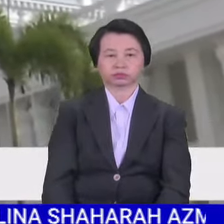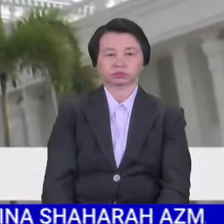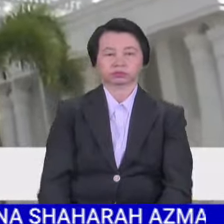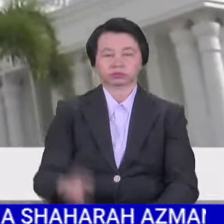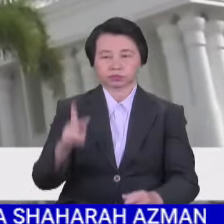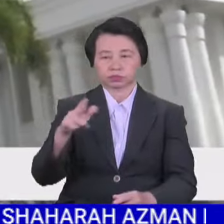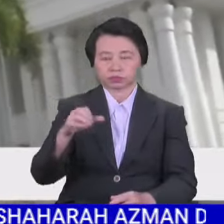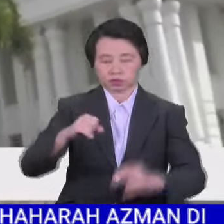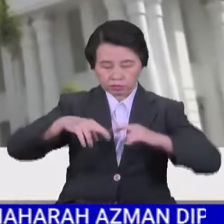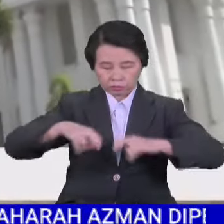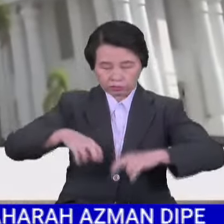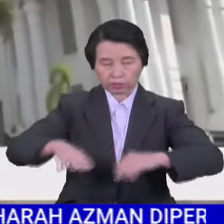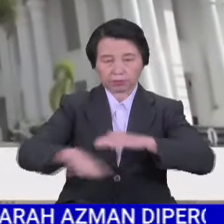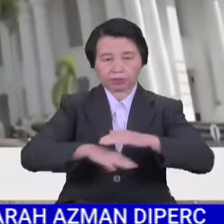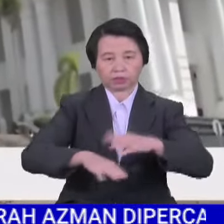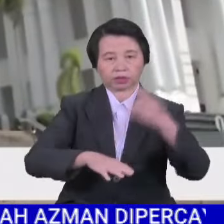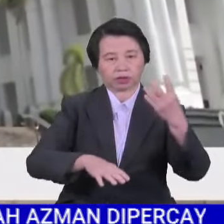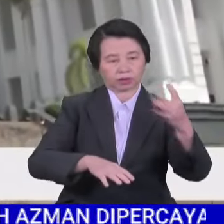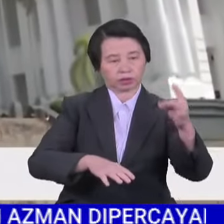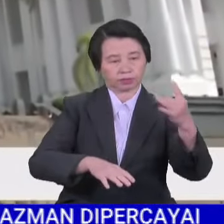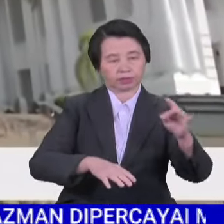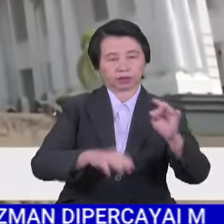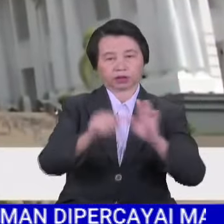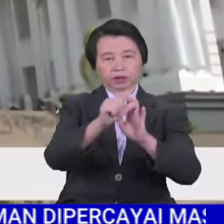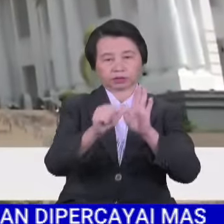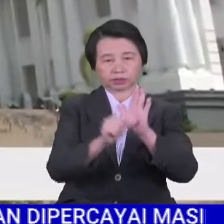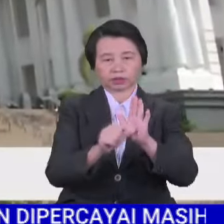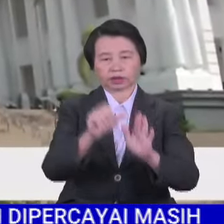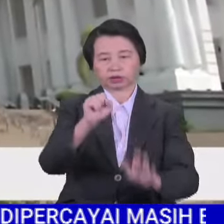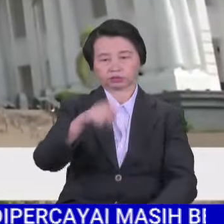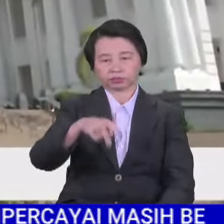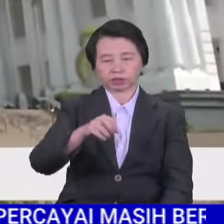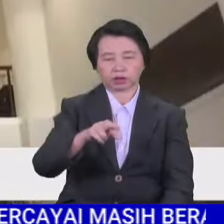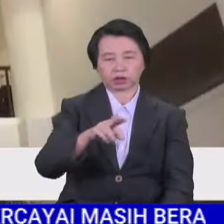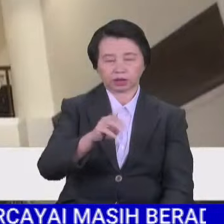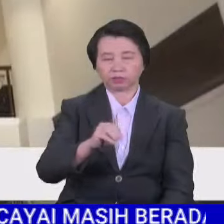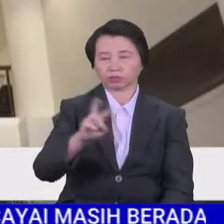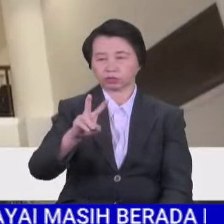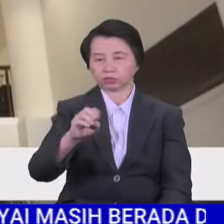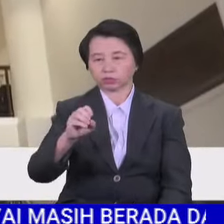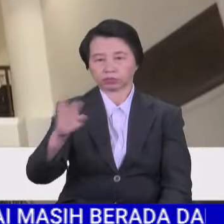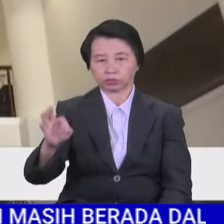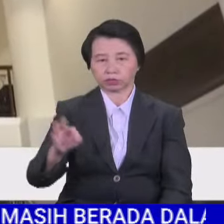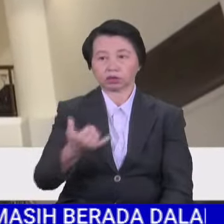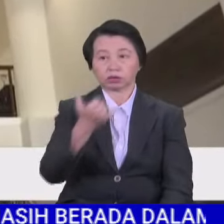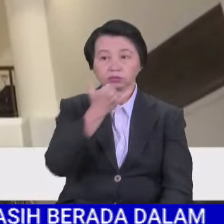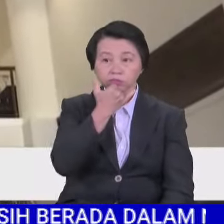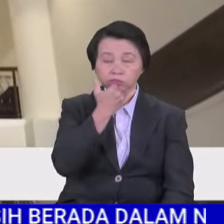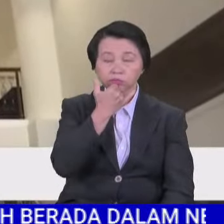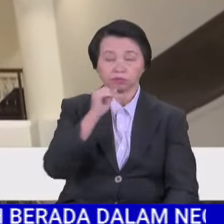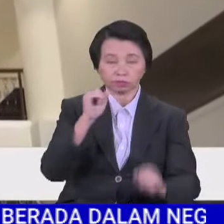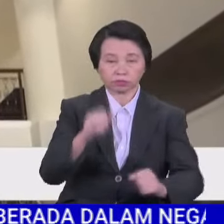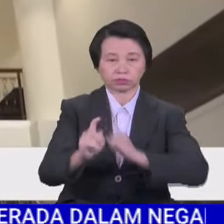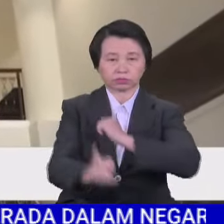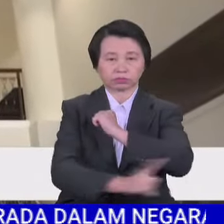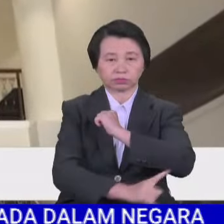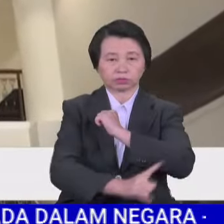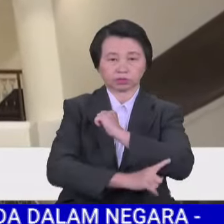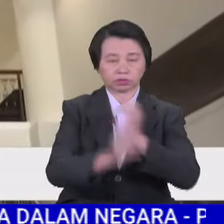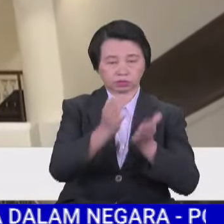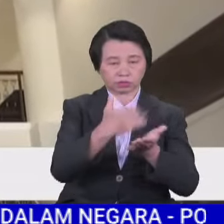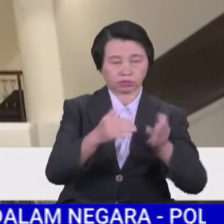Kezia saat dibawa season 18 fakta sprm 2009 Sabit kesalahan boleh dihukum dibawa season